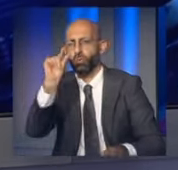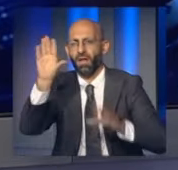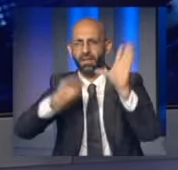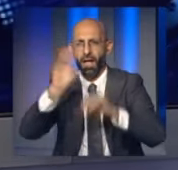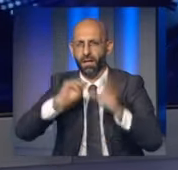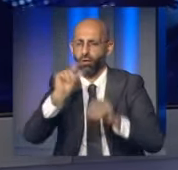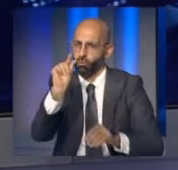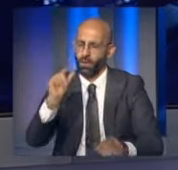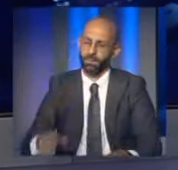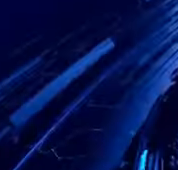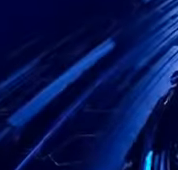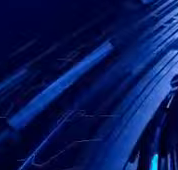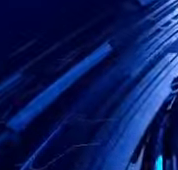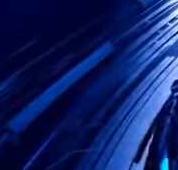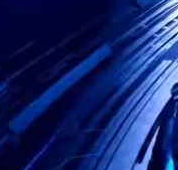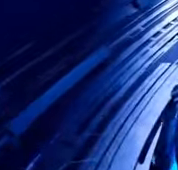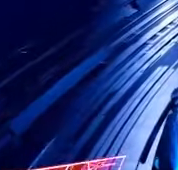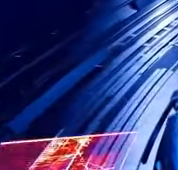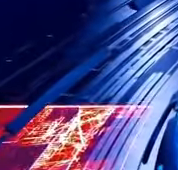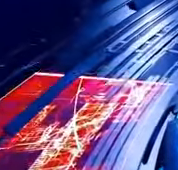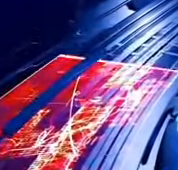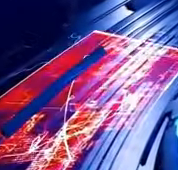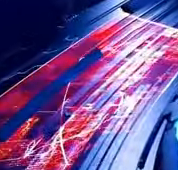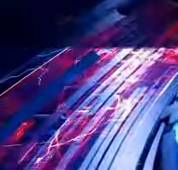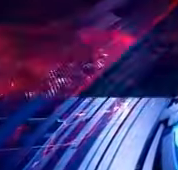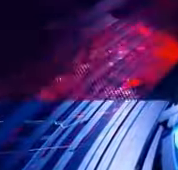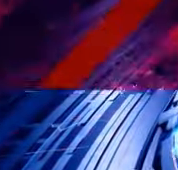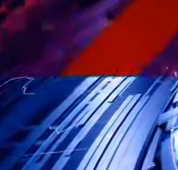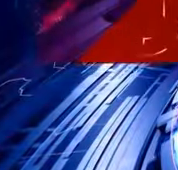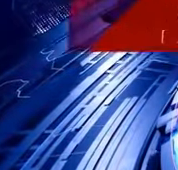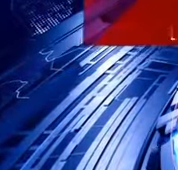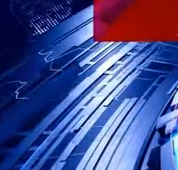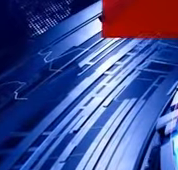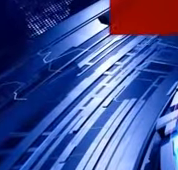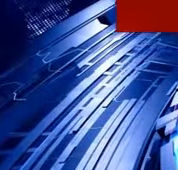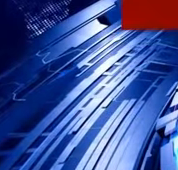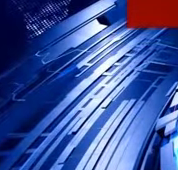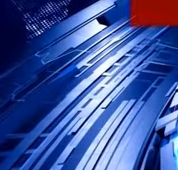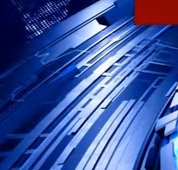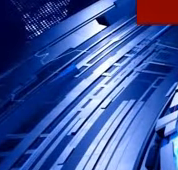فاصل فنواصل.